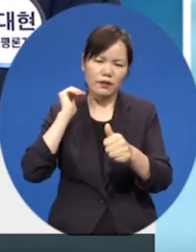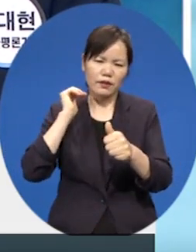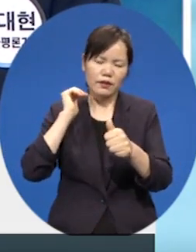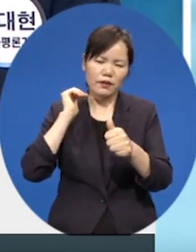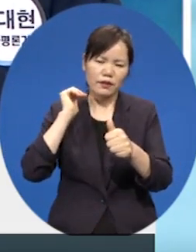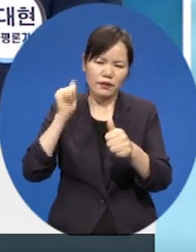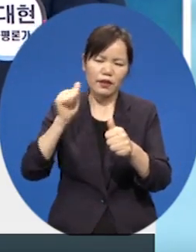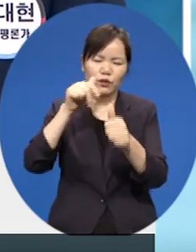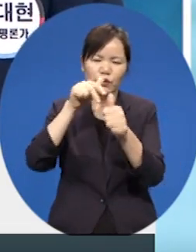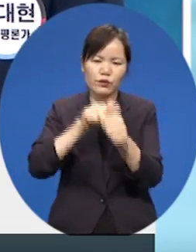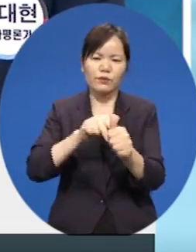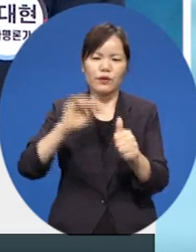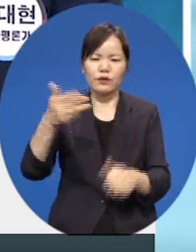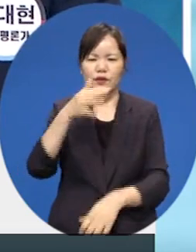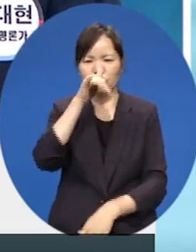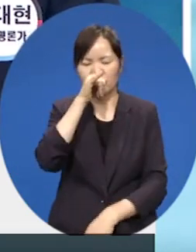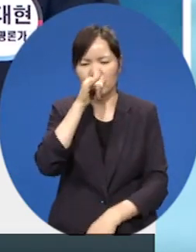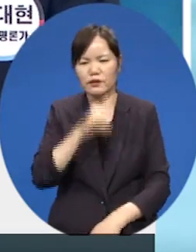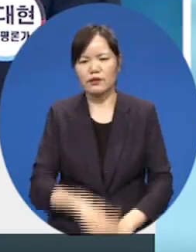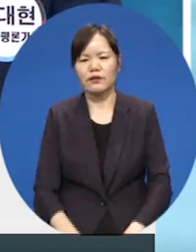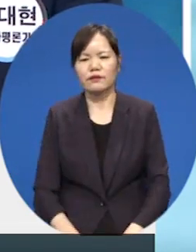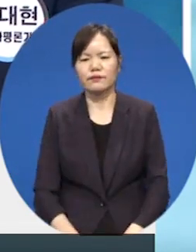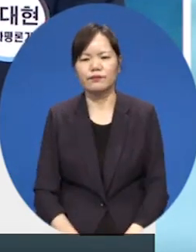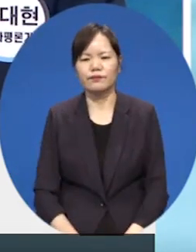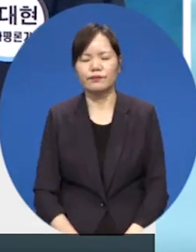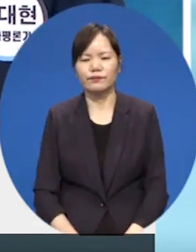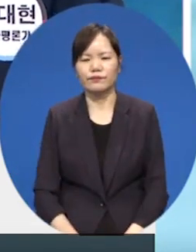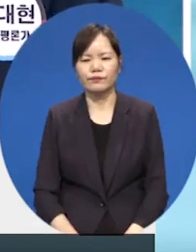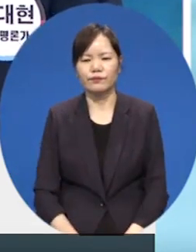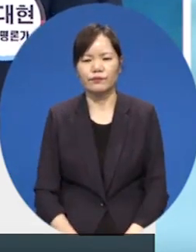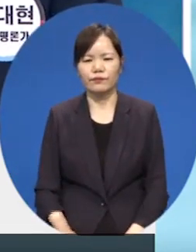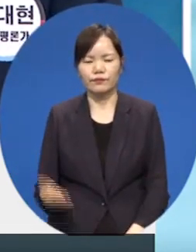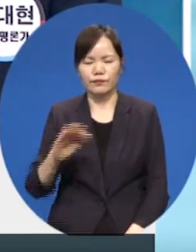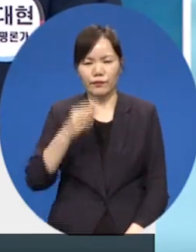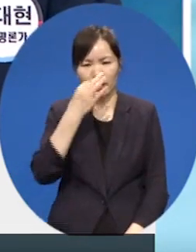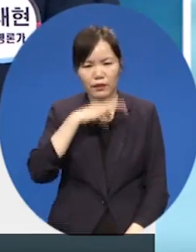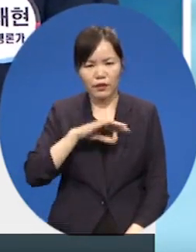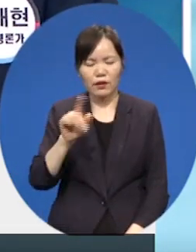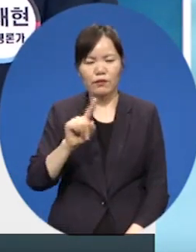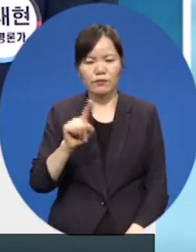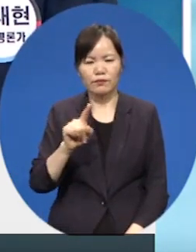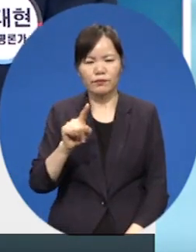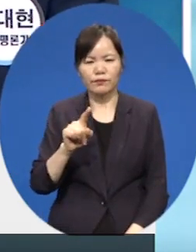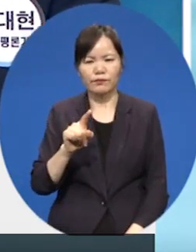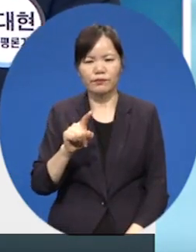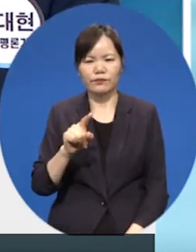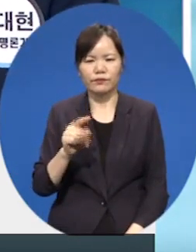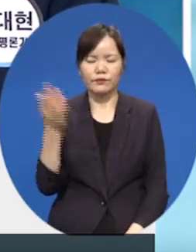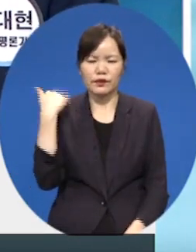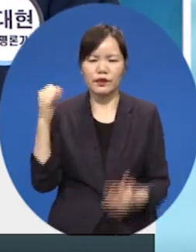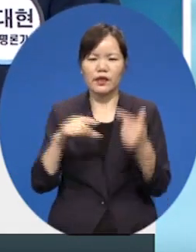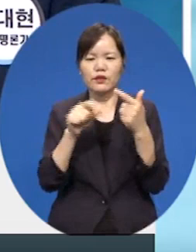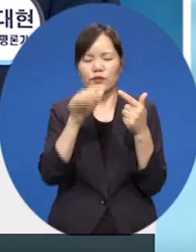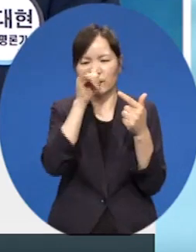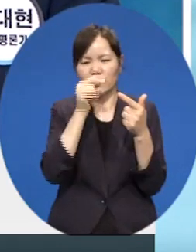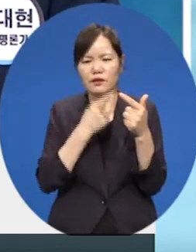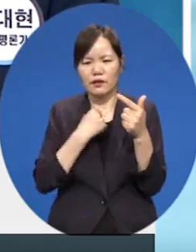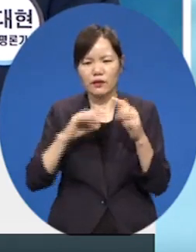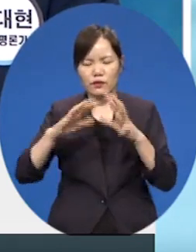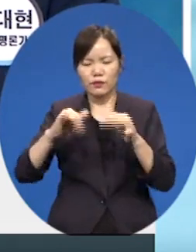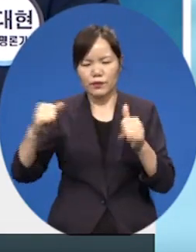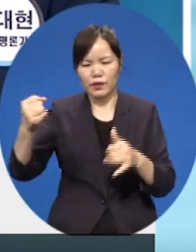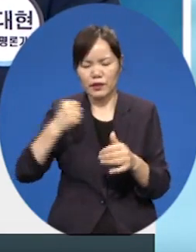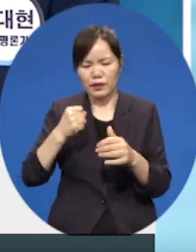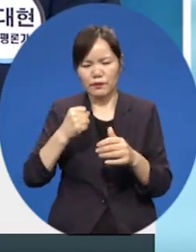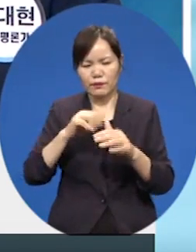거 아니겠습니까? 자, 다만 이제 그분들에게 좀 유리하다라고 볼 수 있는 정황은 있습니다. 지난 6월에 있었던 국민의힘